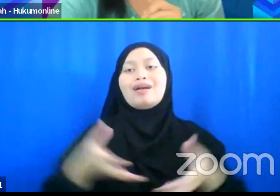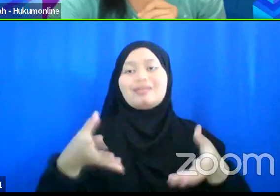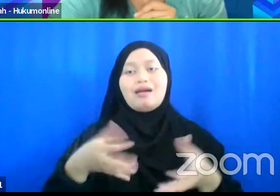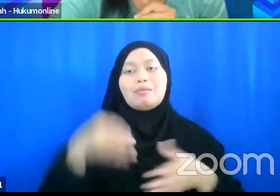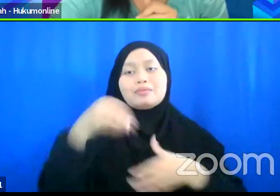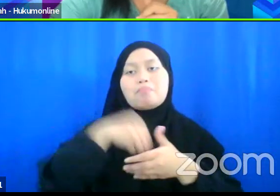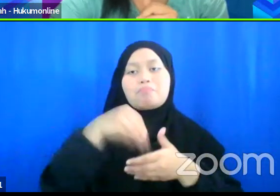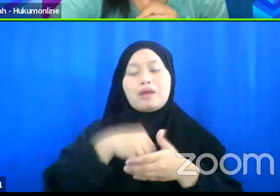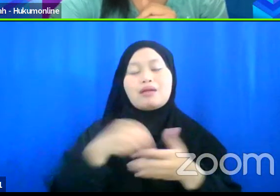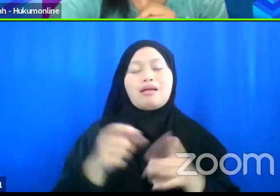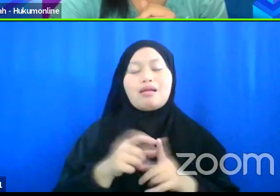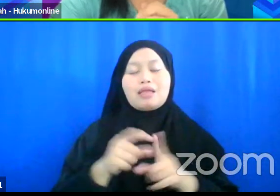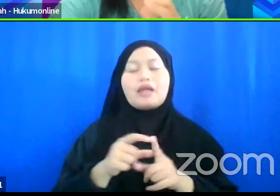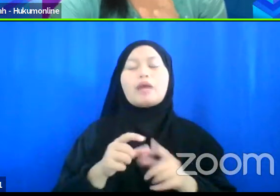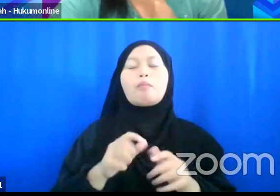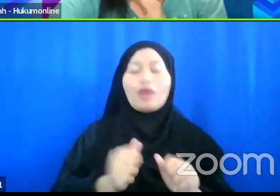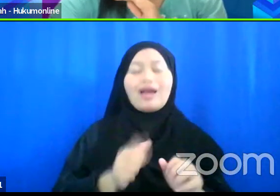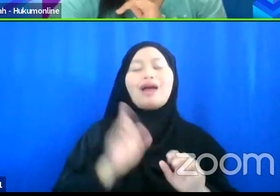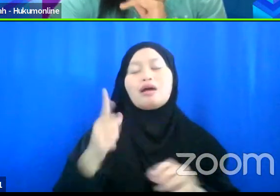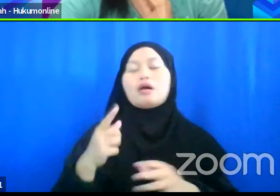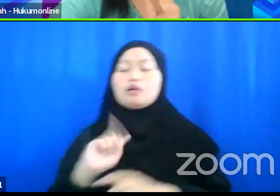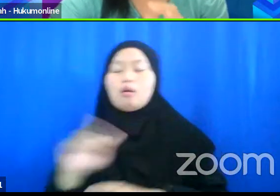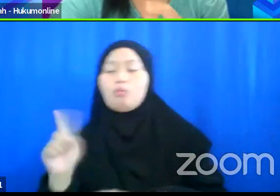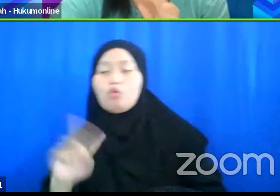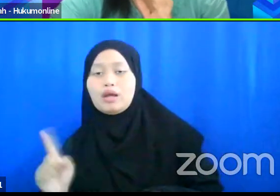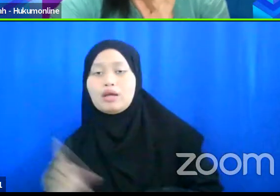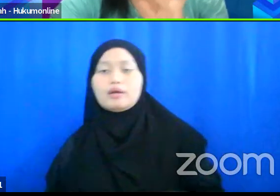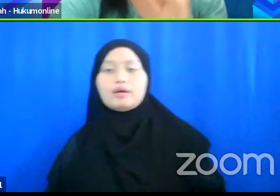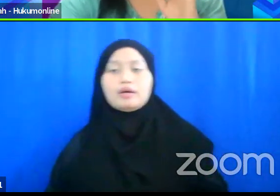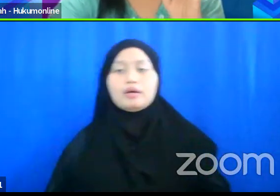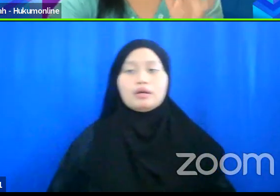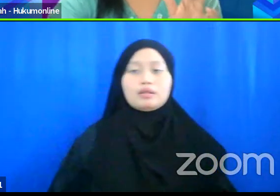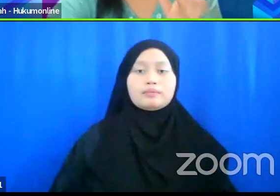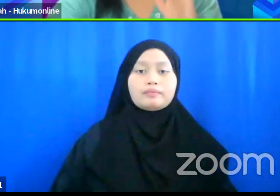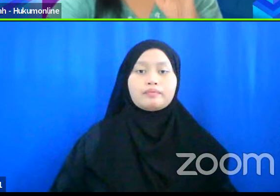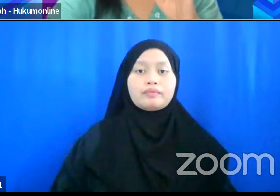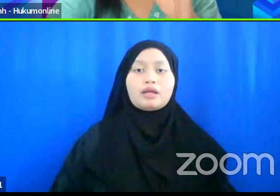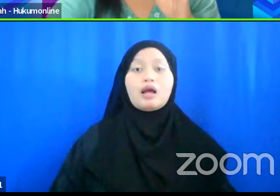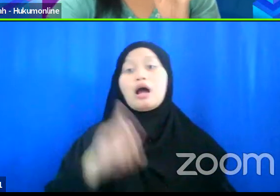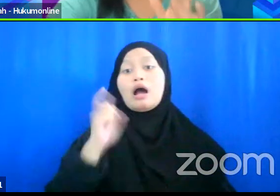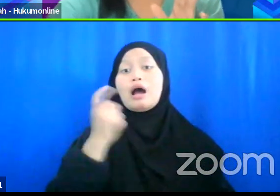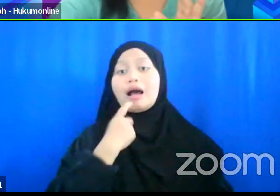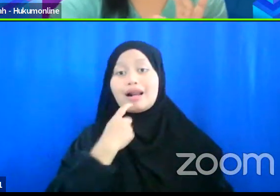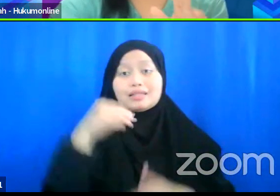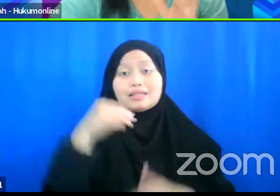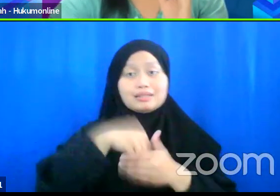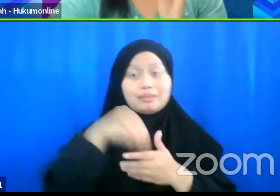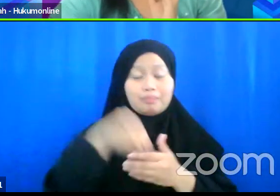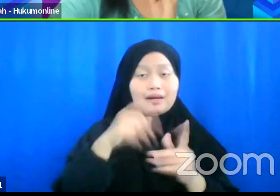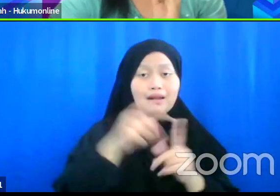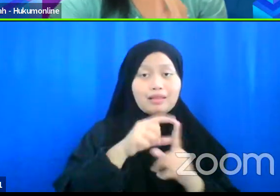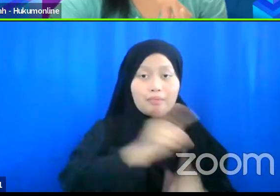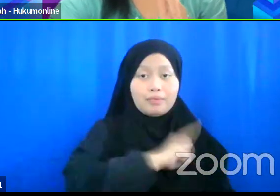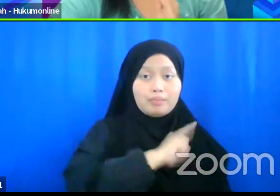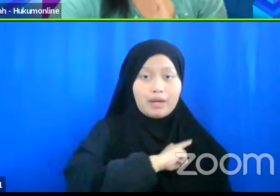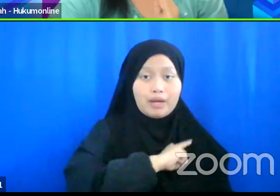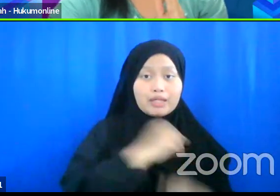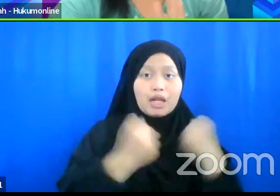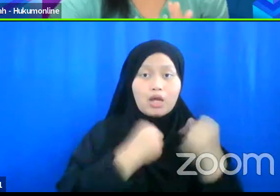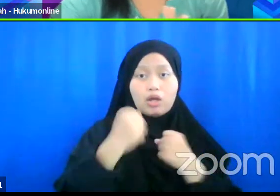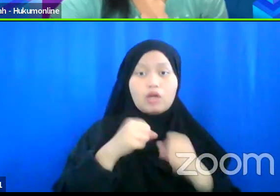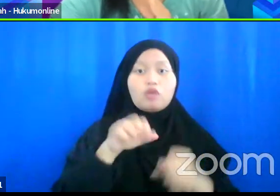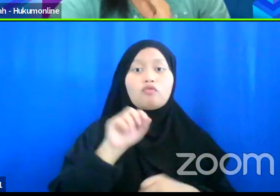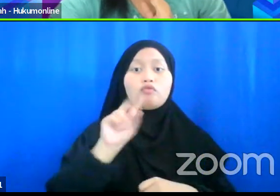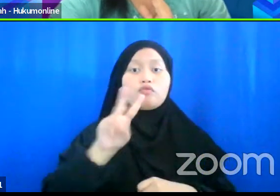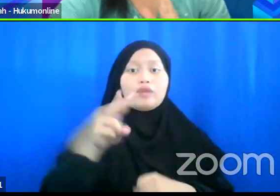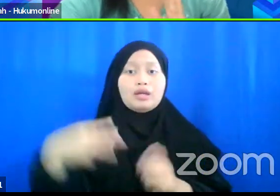Alvin Utomo pertanyaan ripelvol Utomo lagi di dalam hal penyimpanan data pribadi dilakukan oleh vendor dan terjadi kebocoran